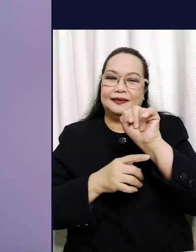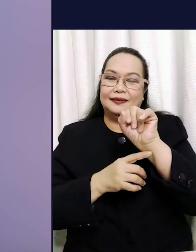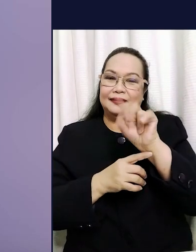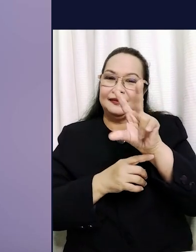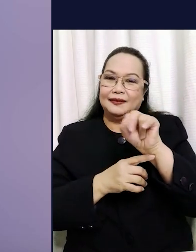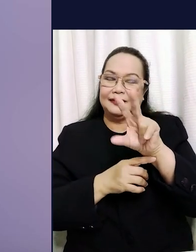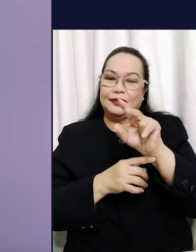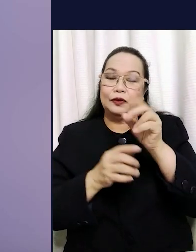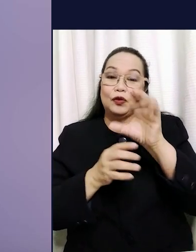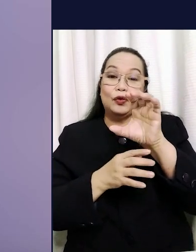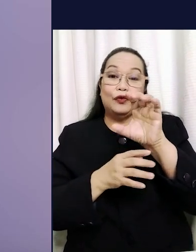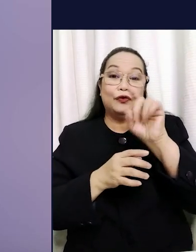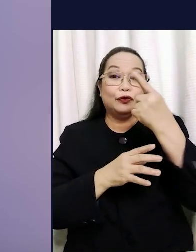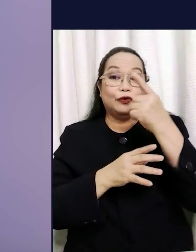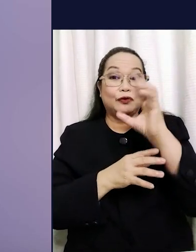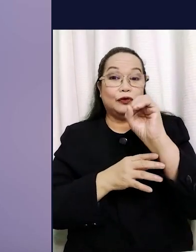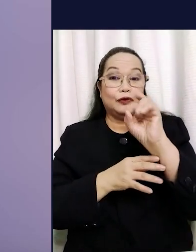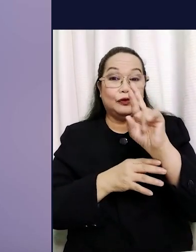indeed,